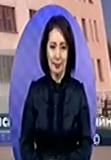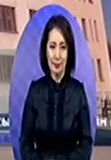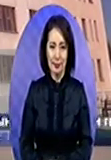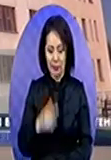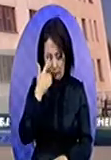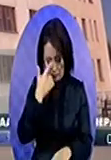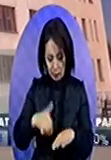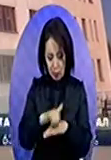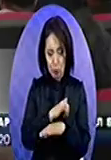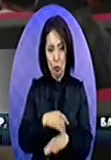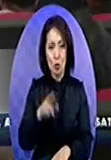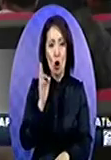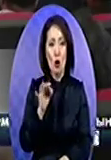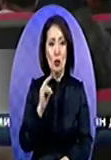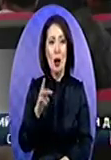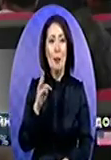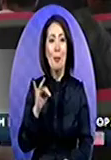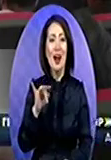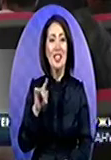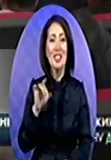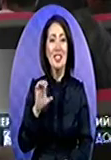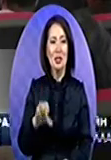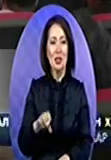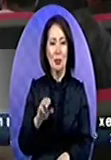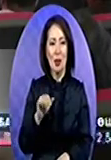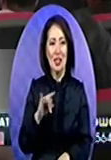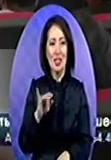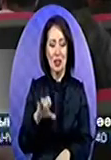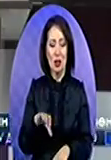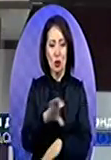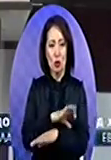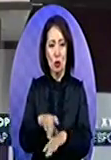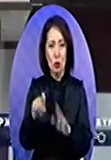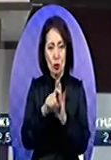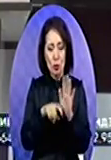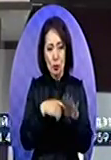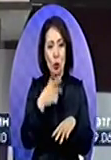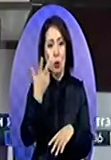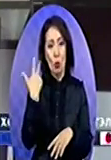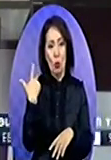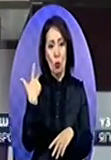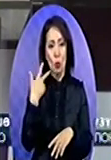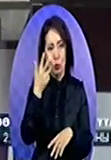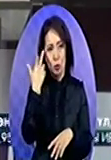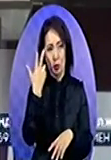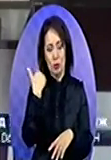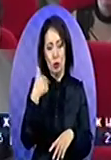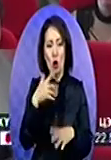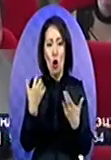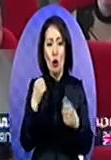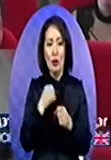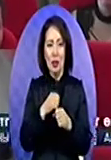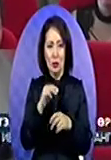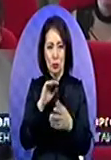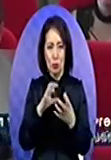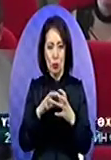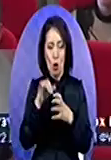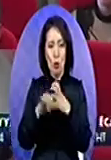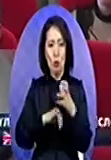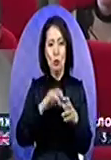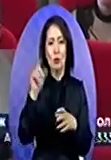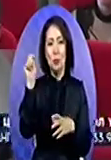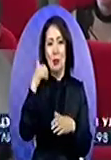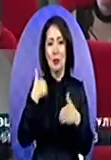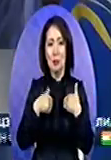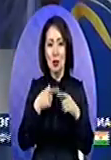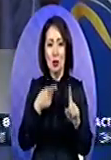Монгол Улсын консерватор магистрийн сургалтын хөтөлбөрөө эхлүүлээд 3 хоног байна. Тэд олон ажил төлөвлөн хэрэгжүүлж байгаагийн нэг нь олон улсын багш нарын баярыг